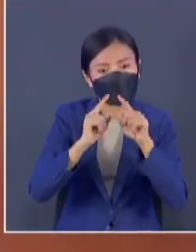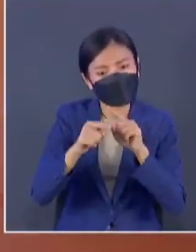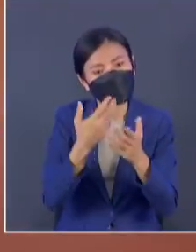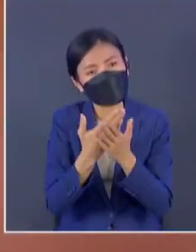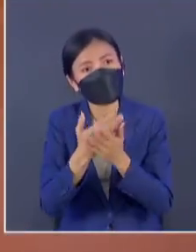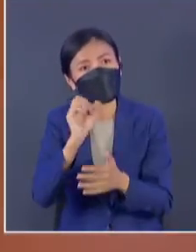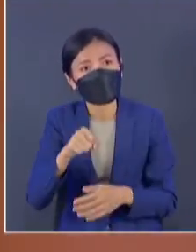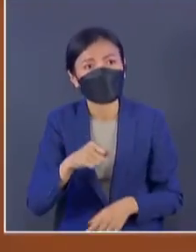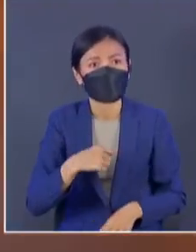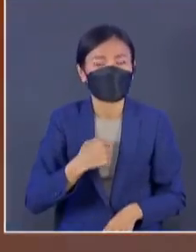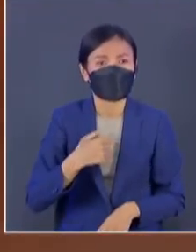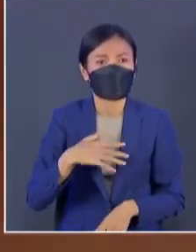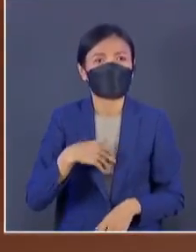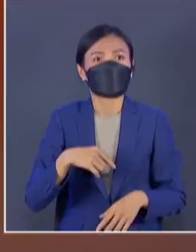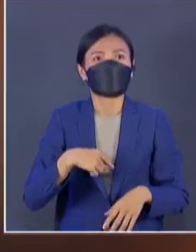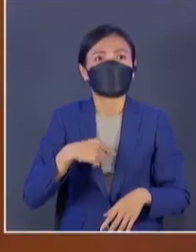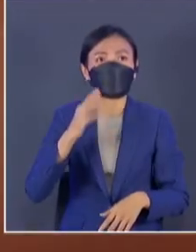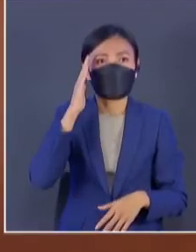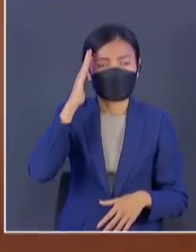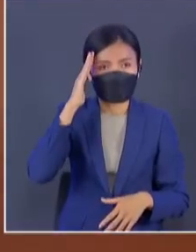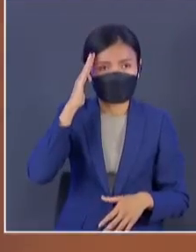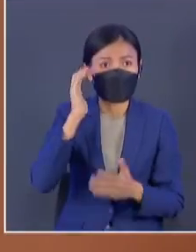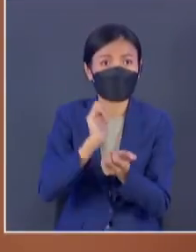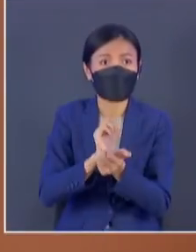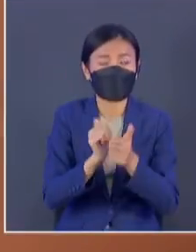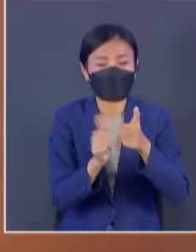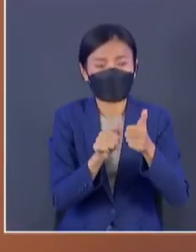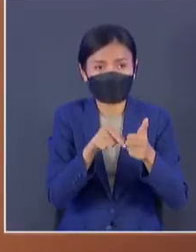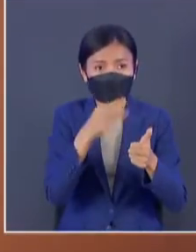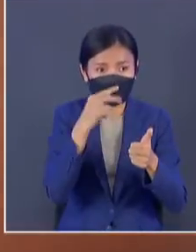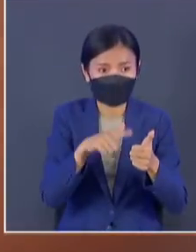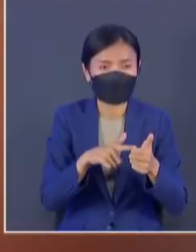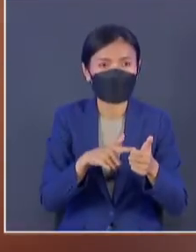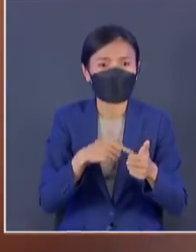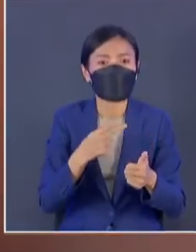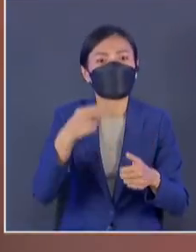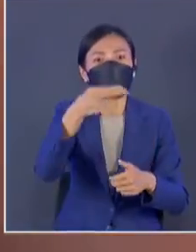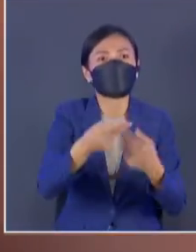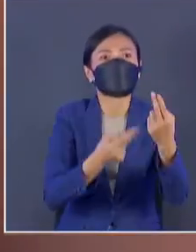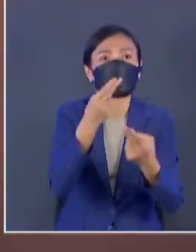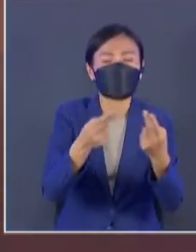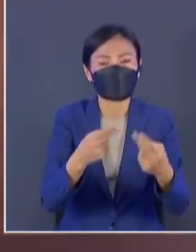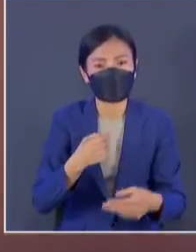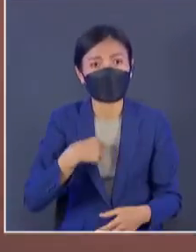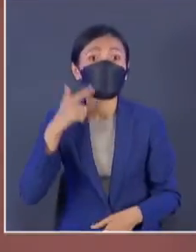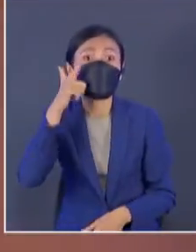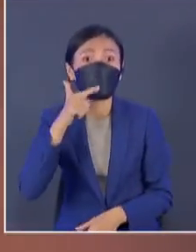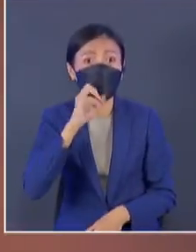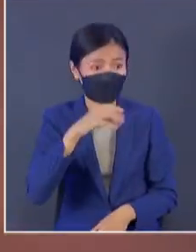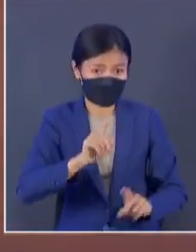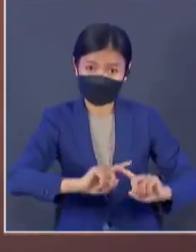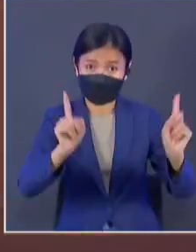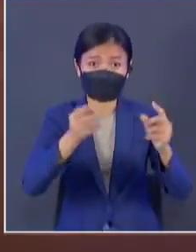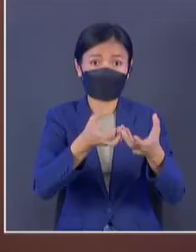าไม่จริงเลยครับไม่จริงเลยข่าวที่ออกมาอย่างนี้ไม่จริงเลยทั้งคู่ยังไม่เลิกกันครับตัวเจ้าของ